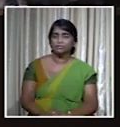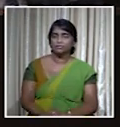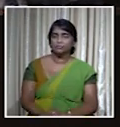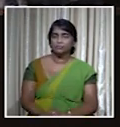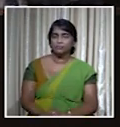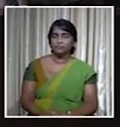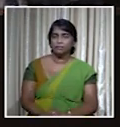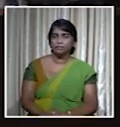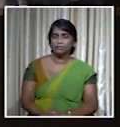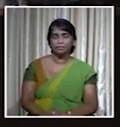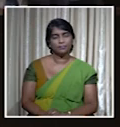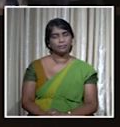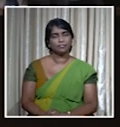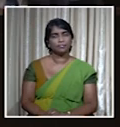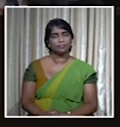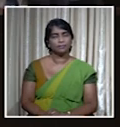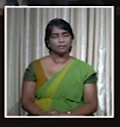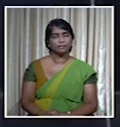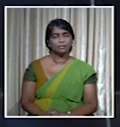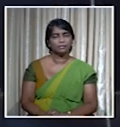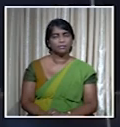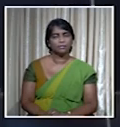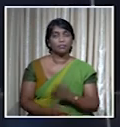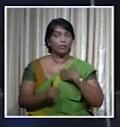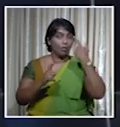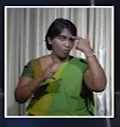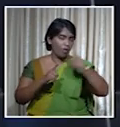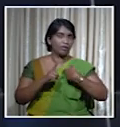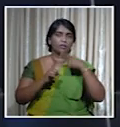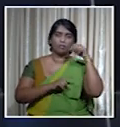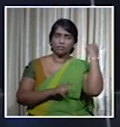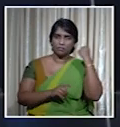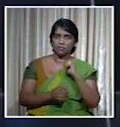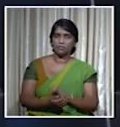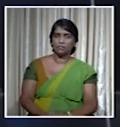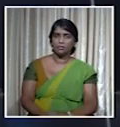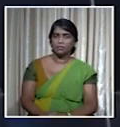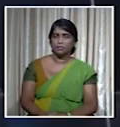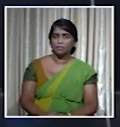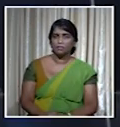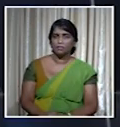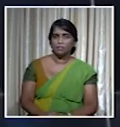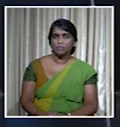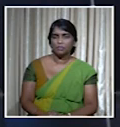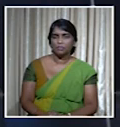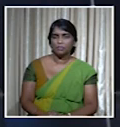මට පොයින්ට් ඔෆ් ඕඩර් එකෙන්න ඕනේ මට මගේ කතාවට අදාළ නෑ නෑ ඔබතුමා කතා